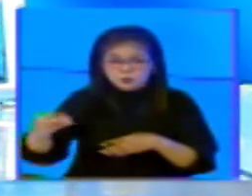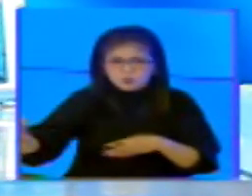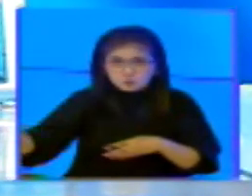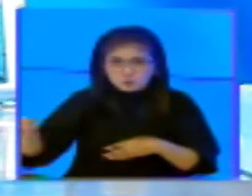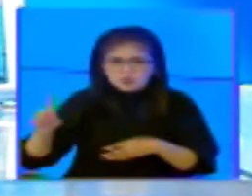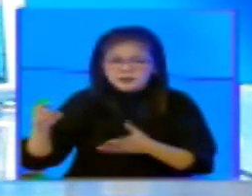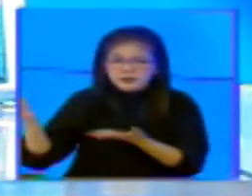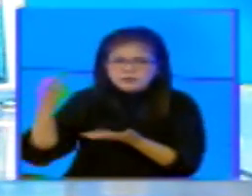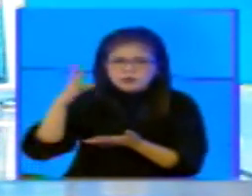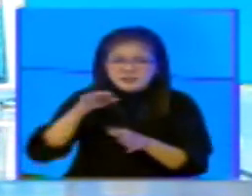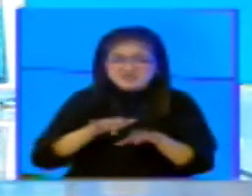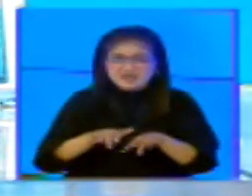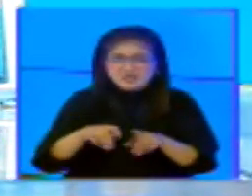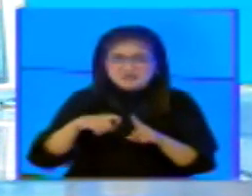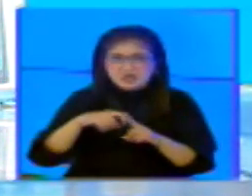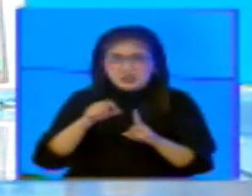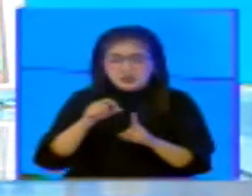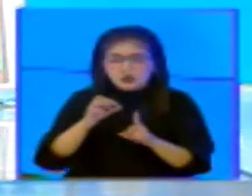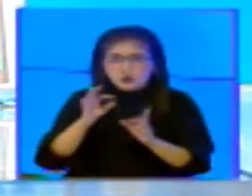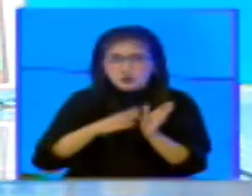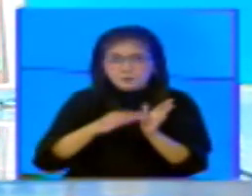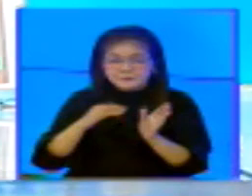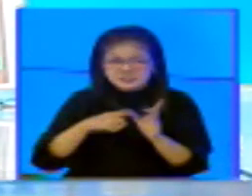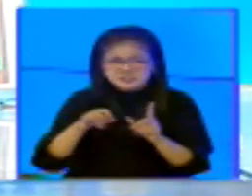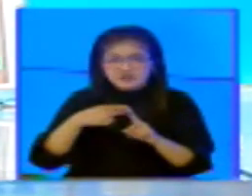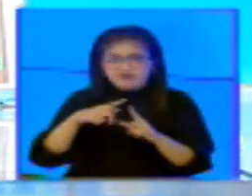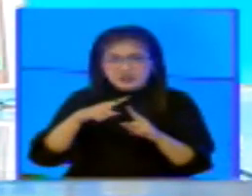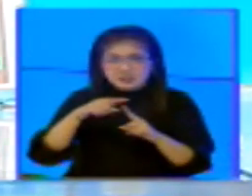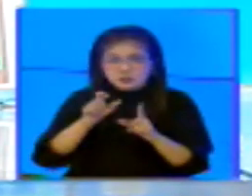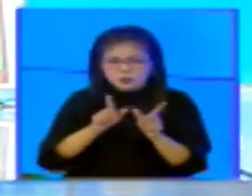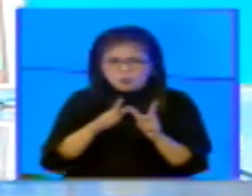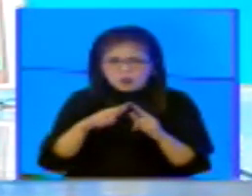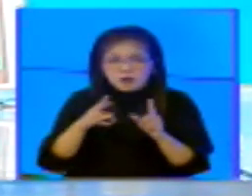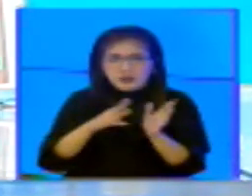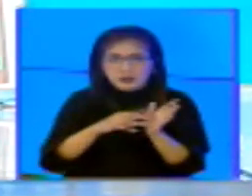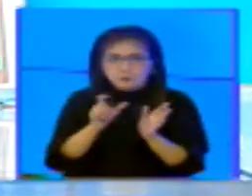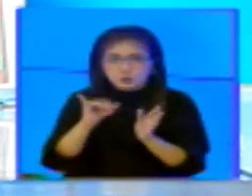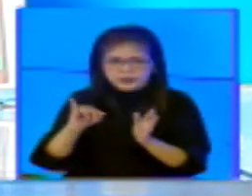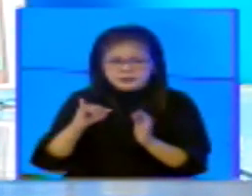pernyataan Sekretaris Komisi Fatwa Majelis Ulama Indonesia, Asrorun Niam Soleh.